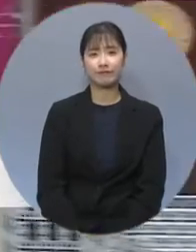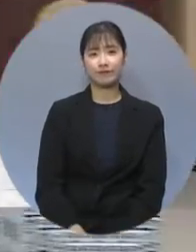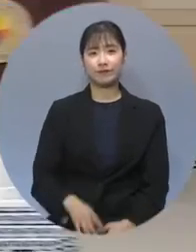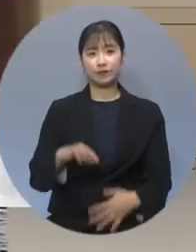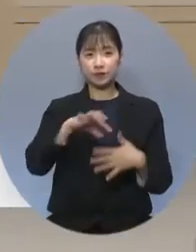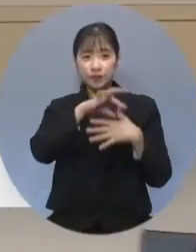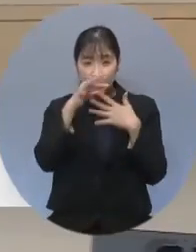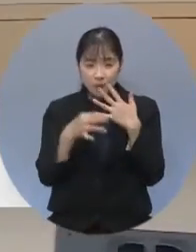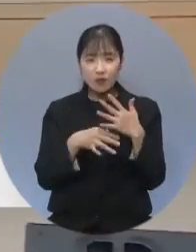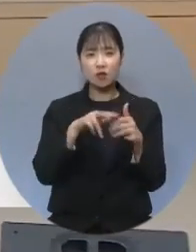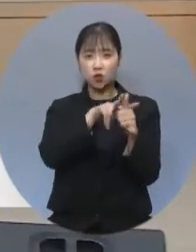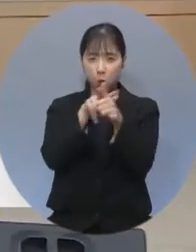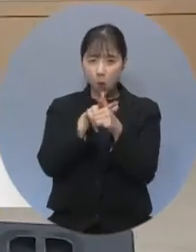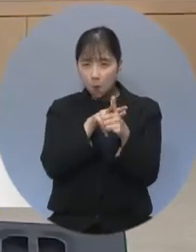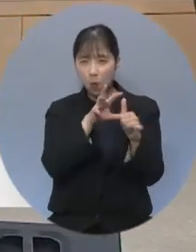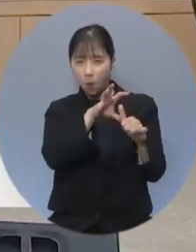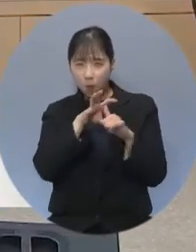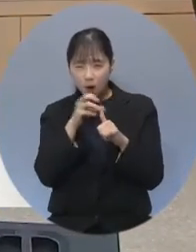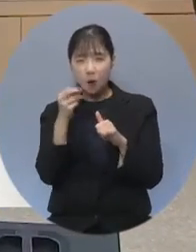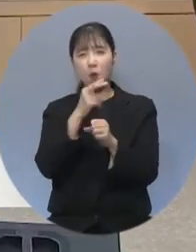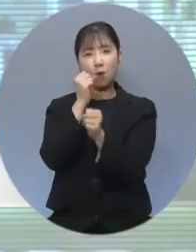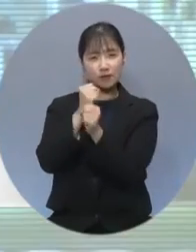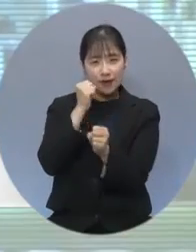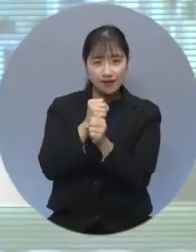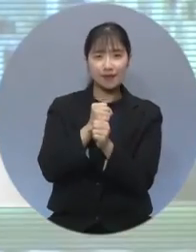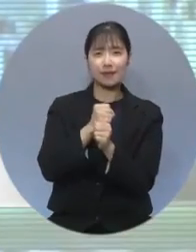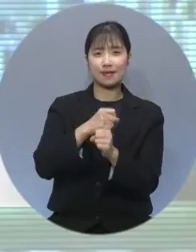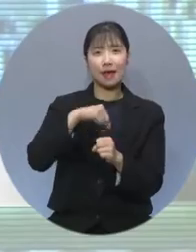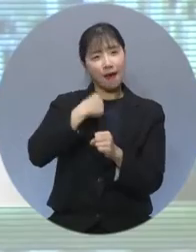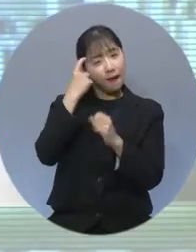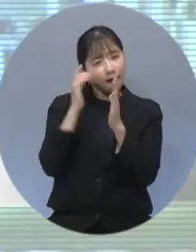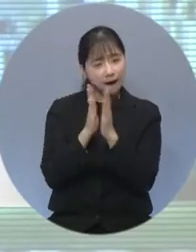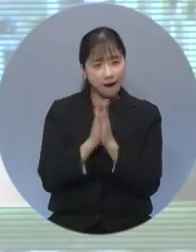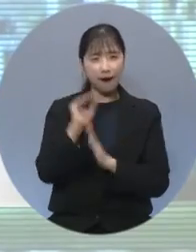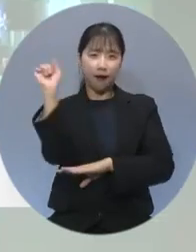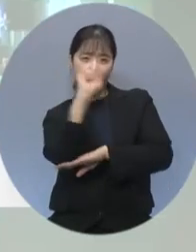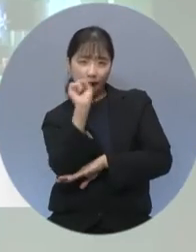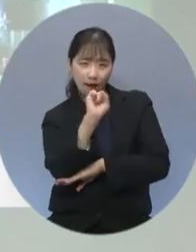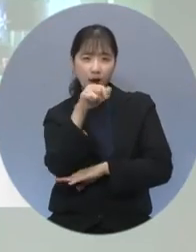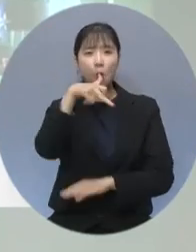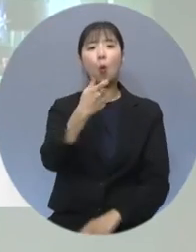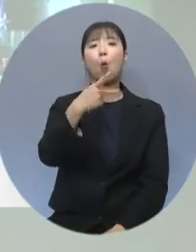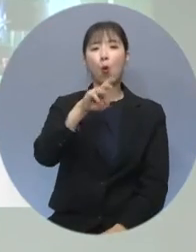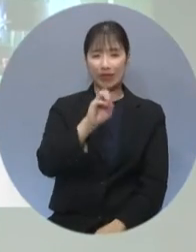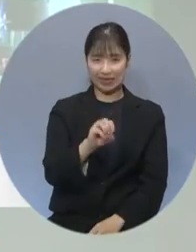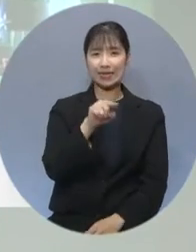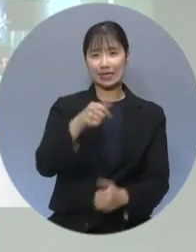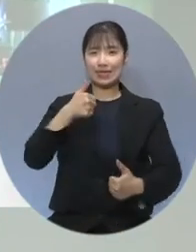정보 활용 능력, 콘텐츠 제작과 자율주행 자동차 코딩 등에서 예선이